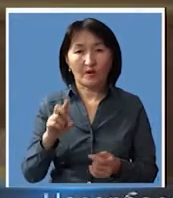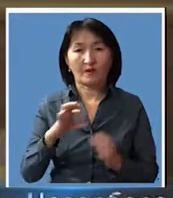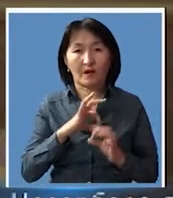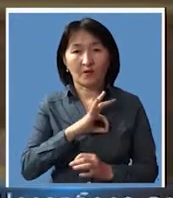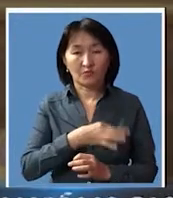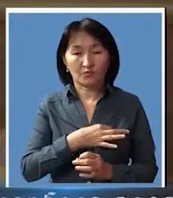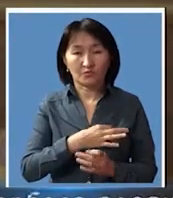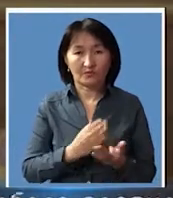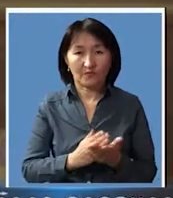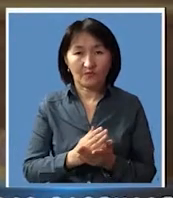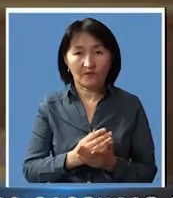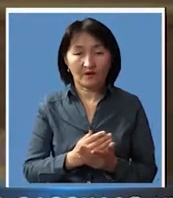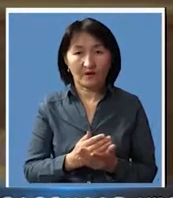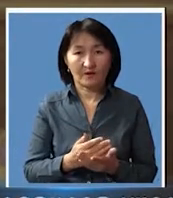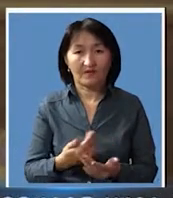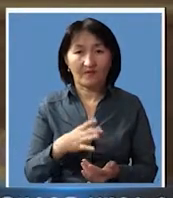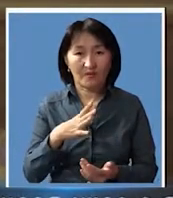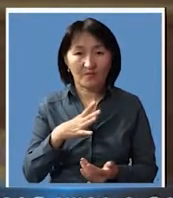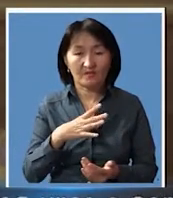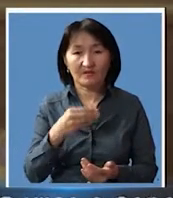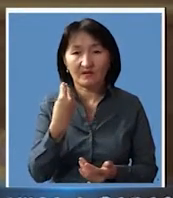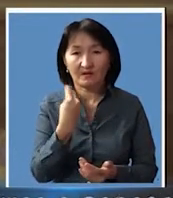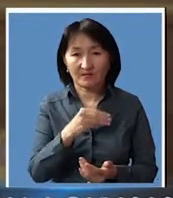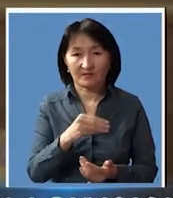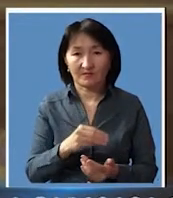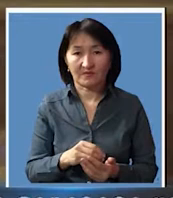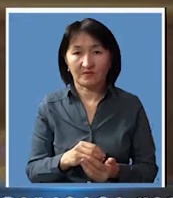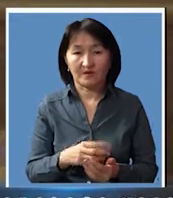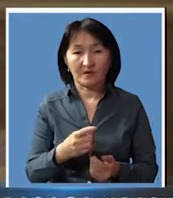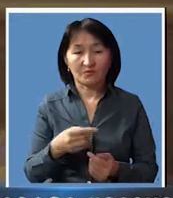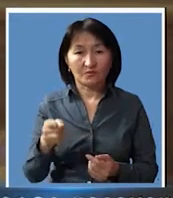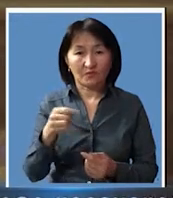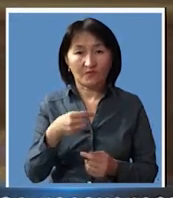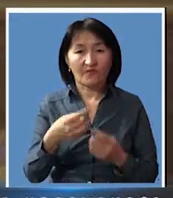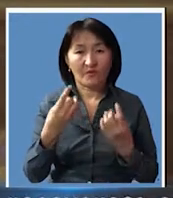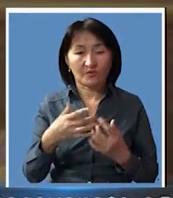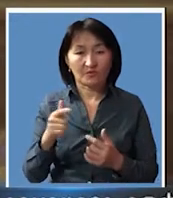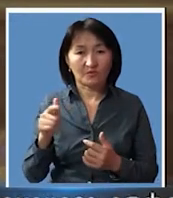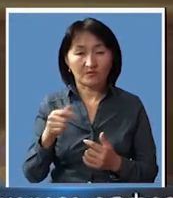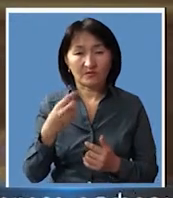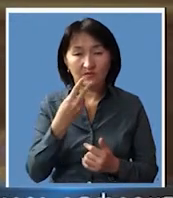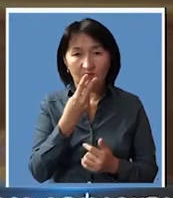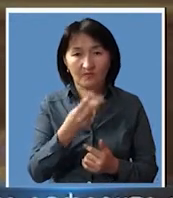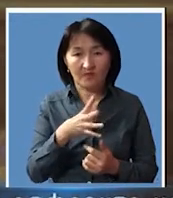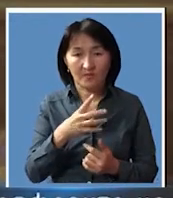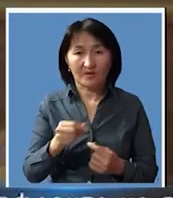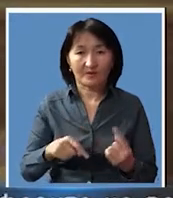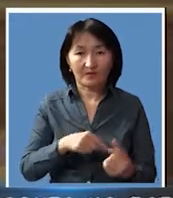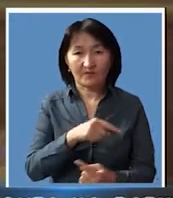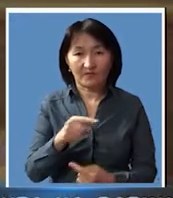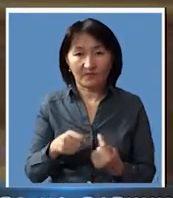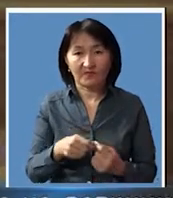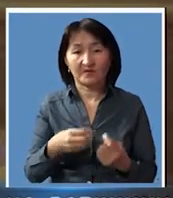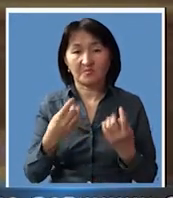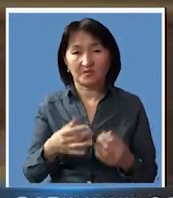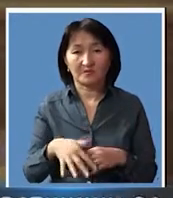качественно. И всем это юридические услуги были доступны всем нашим гражданам, юридическим и бизнес-обществам.